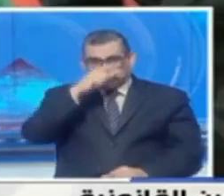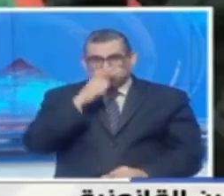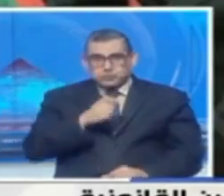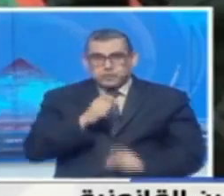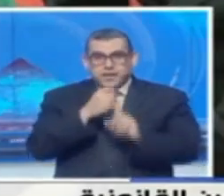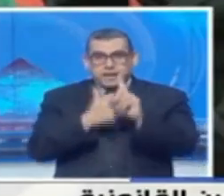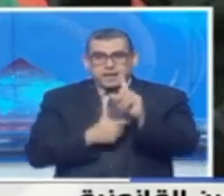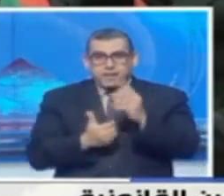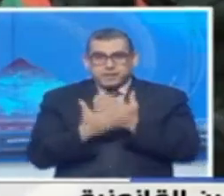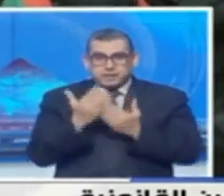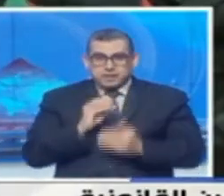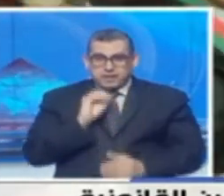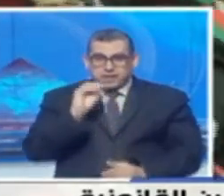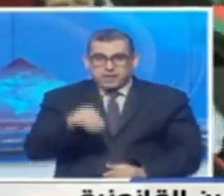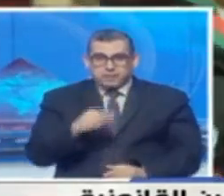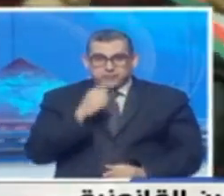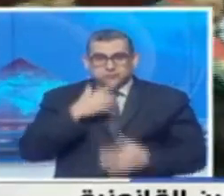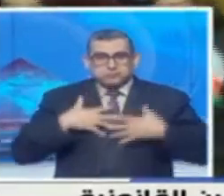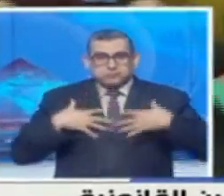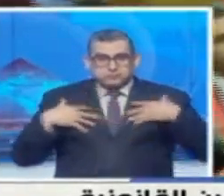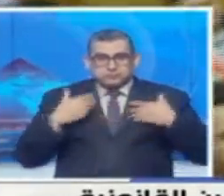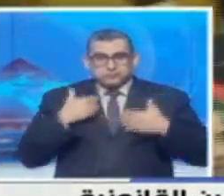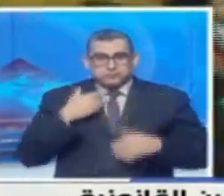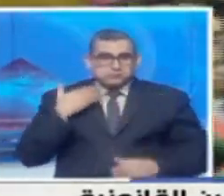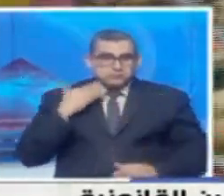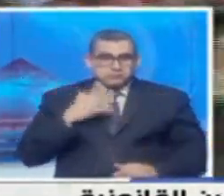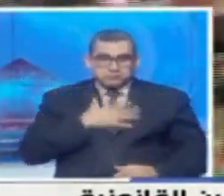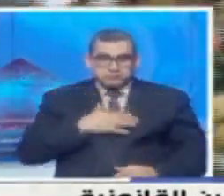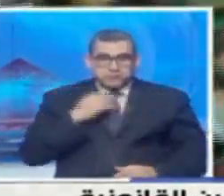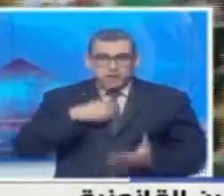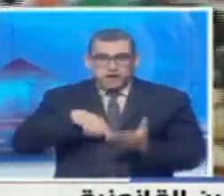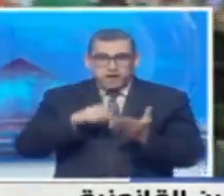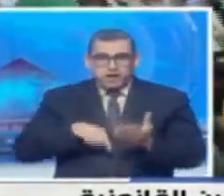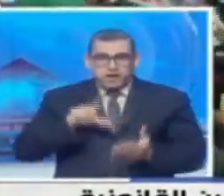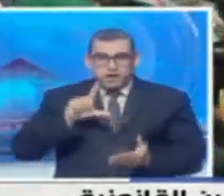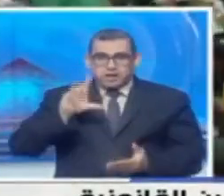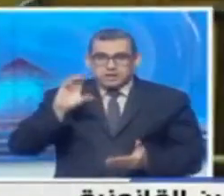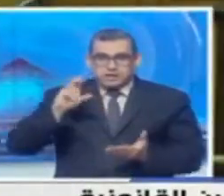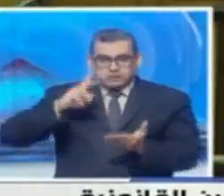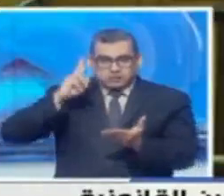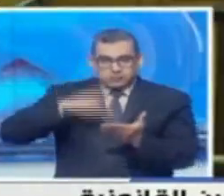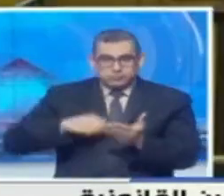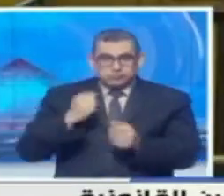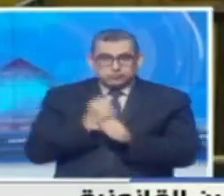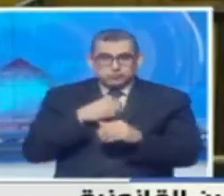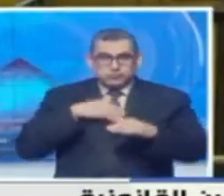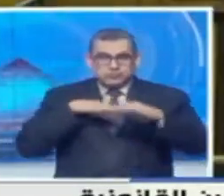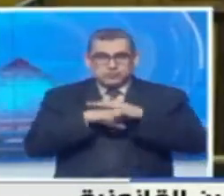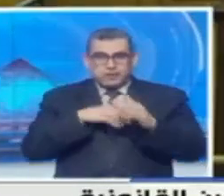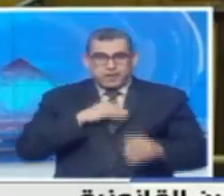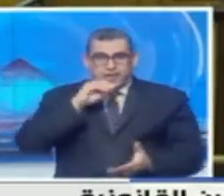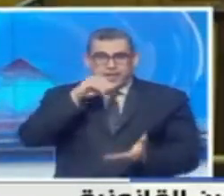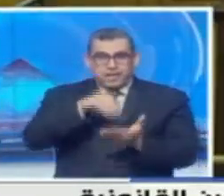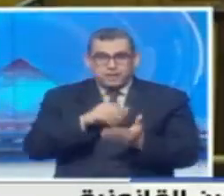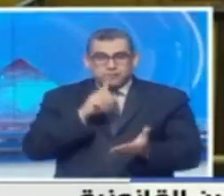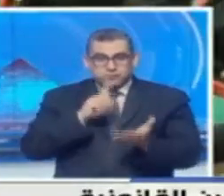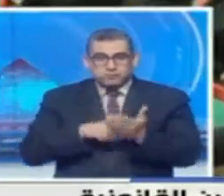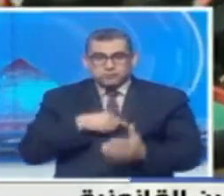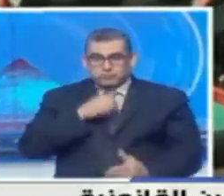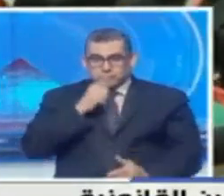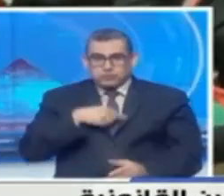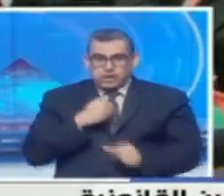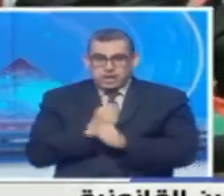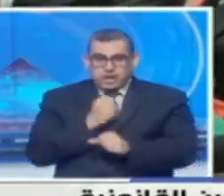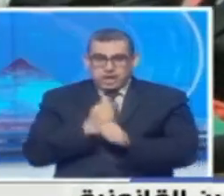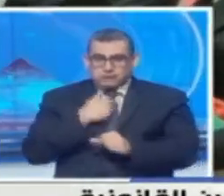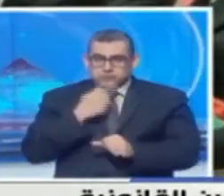النيابة الجدد أعربوا عن سعادتهم البالغة بقرار رئيس الجمهورية بتعيينهم، مؤكدين أنهم سيكونوا